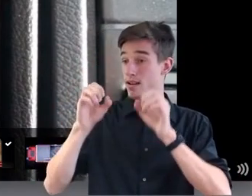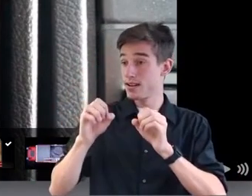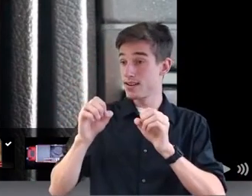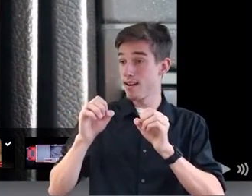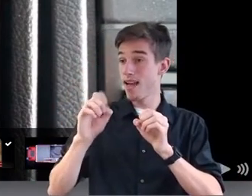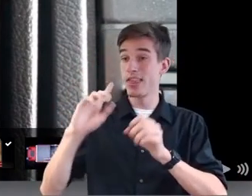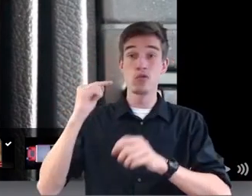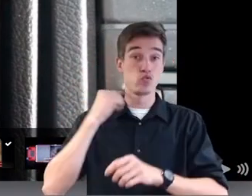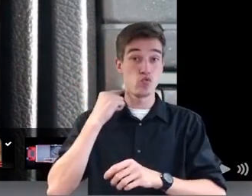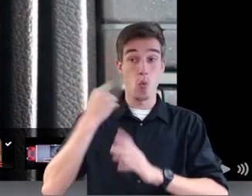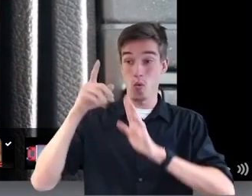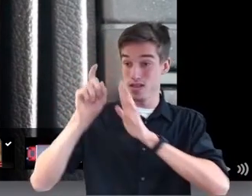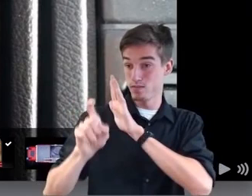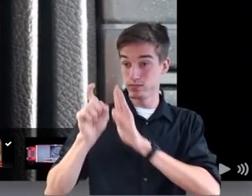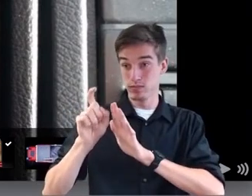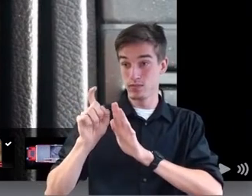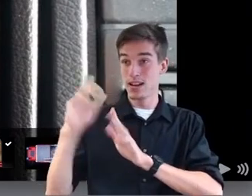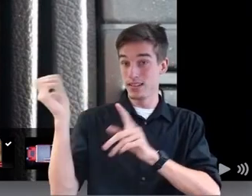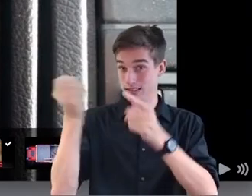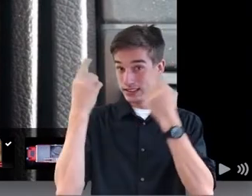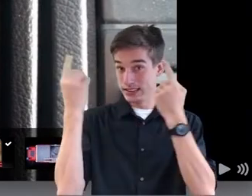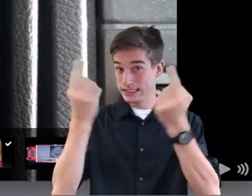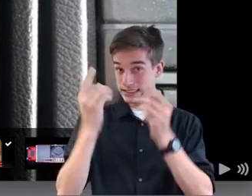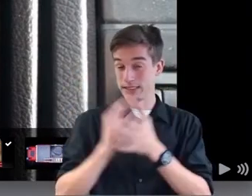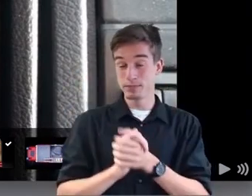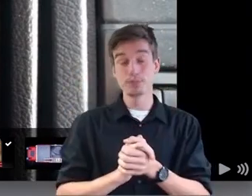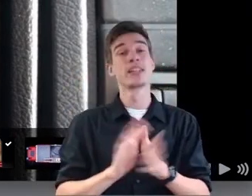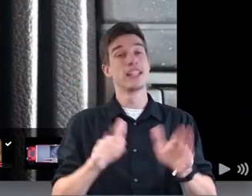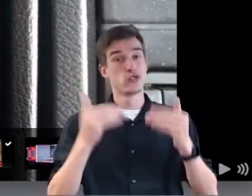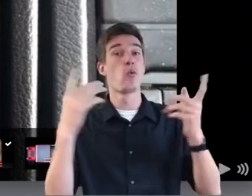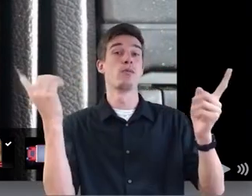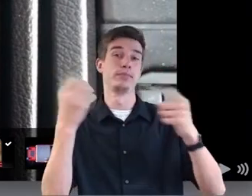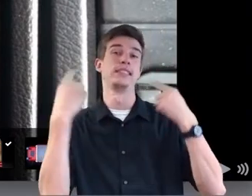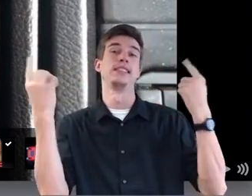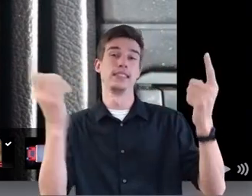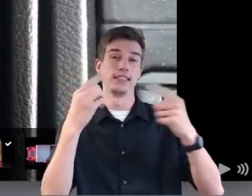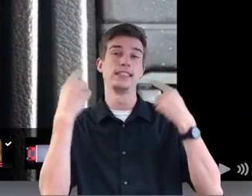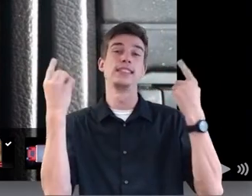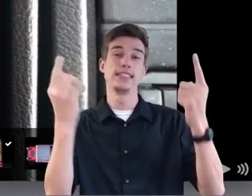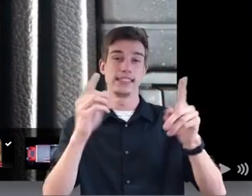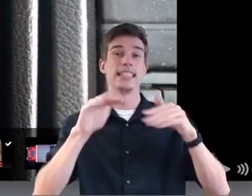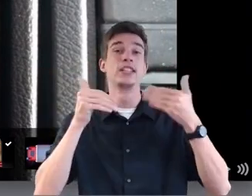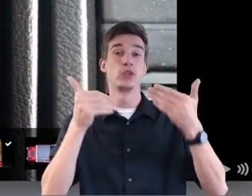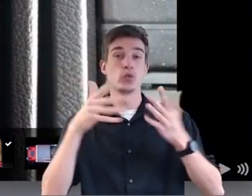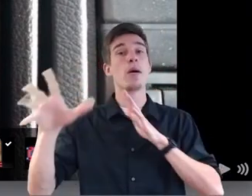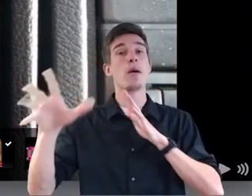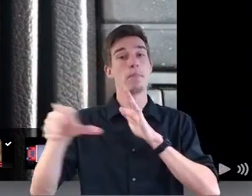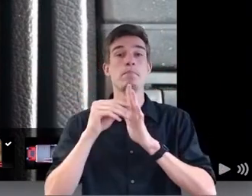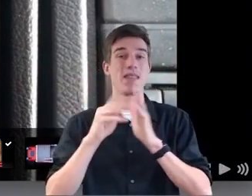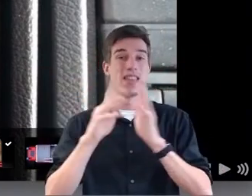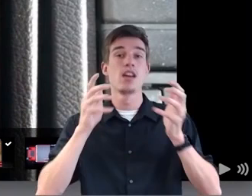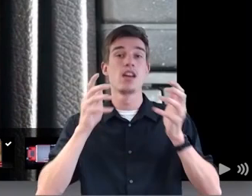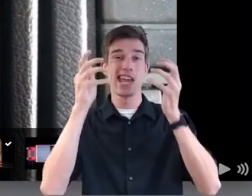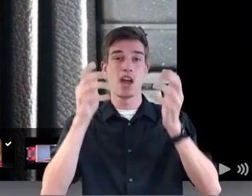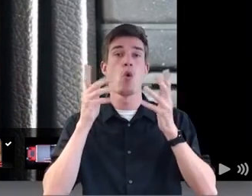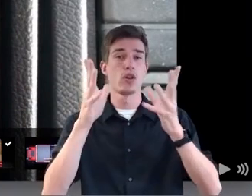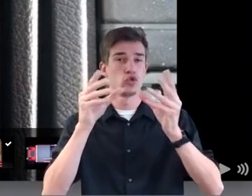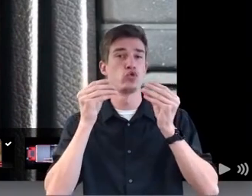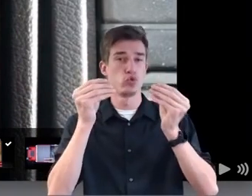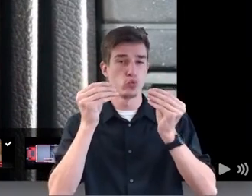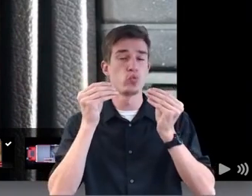Klangeinsatzhorn gehen? Einmal nur? Ja, dann taucht ein Audio-File auf. In dem Fall mit den Geräuschen, die man erwarten